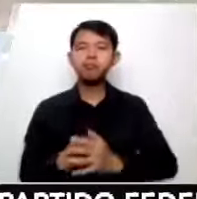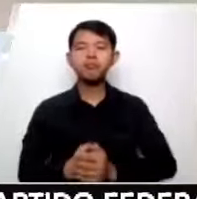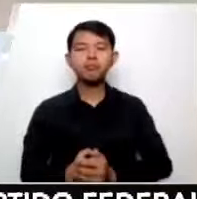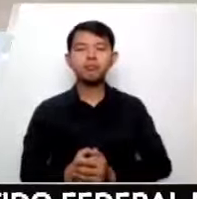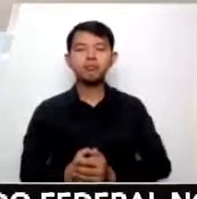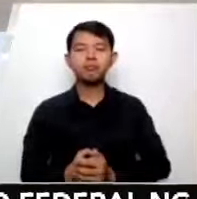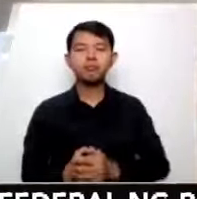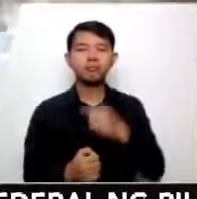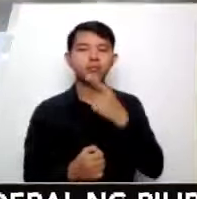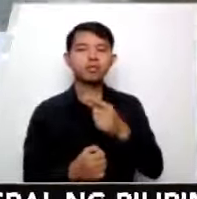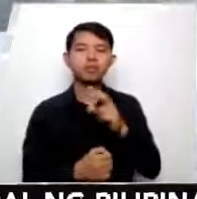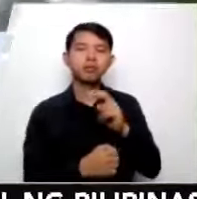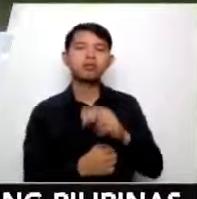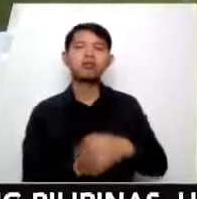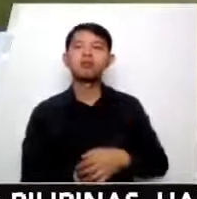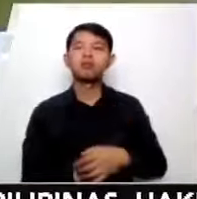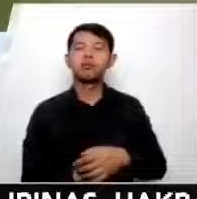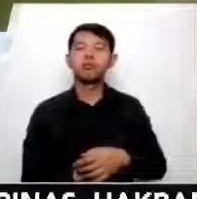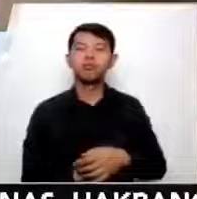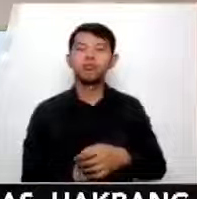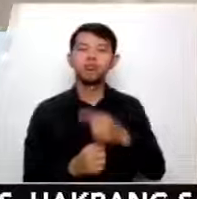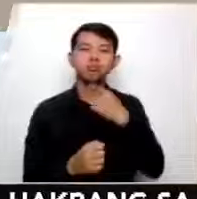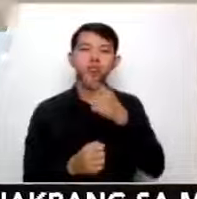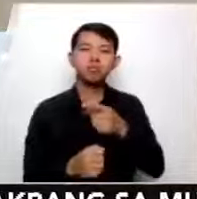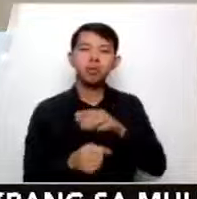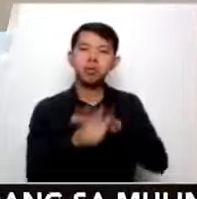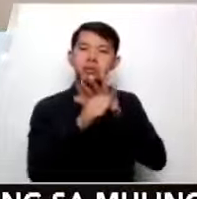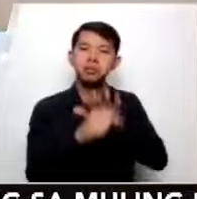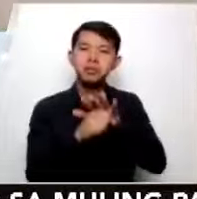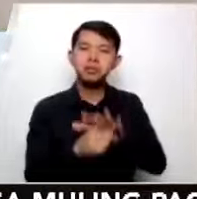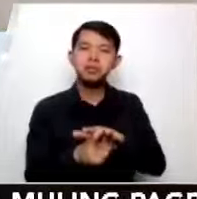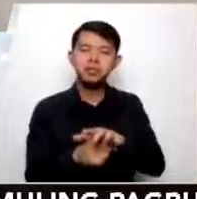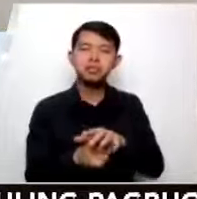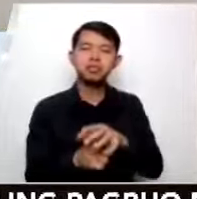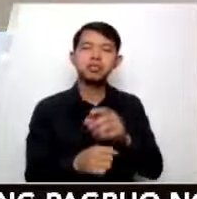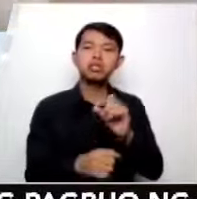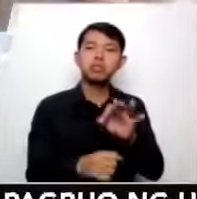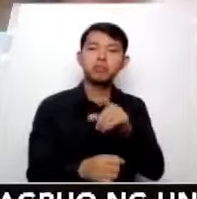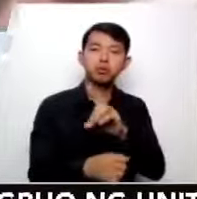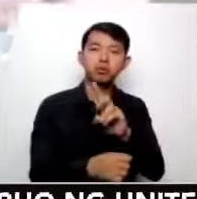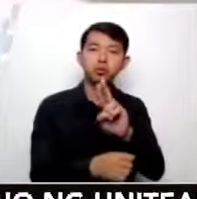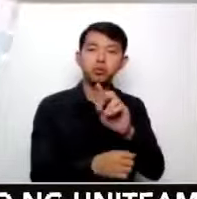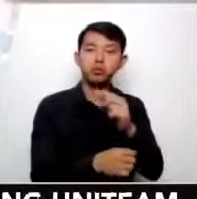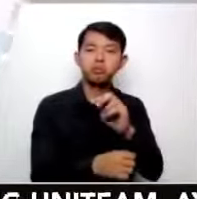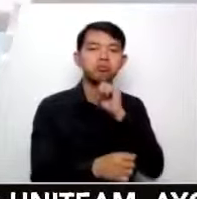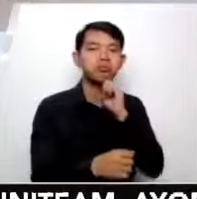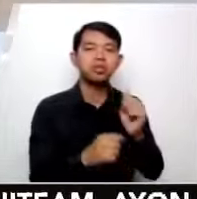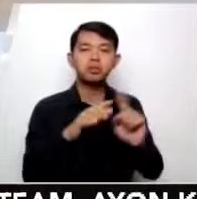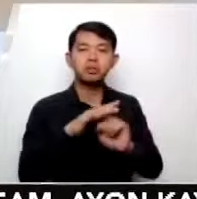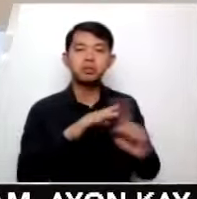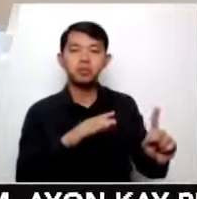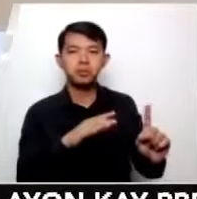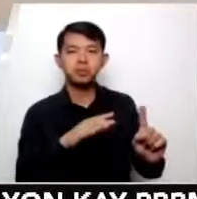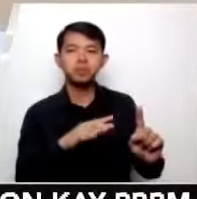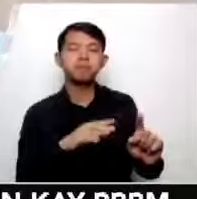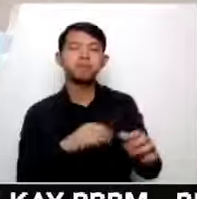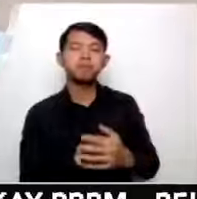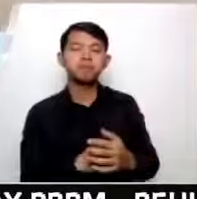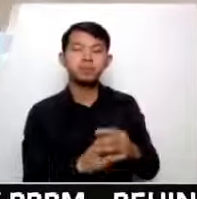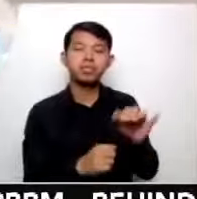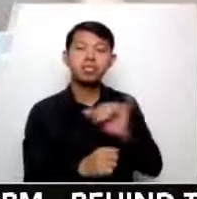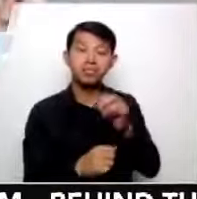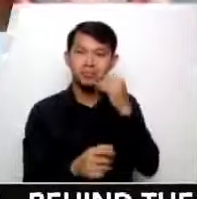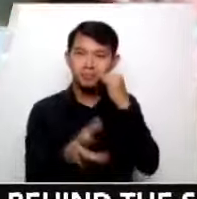Development, senyales ng stress ang di agad paglayo ng dugong tulad ng nasa video. Mukhamang lumalapit